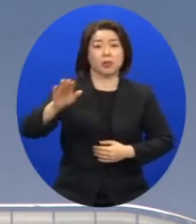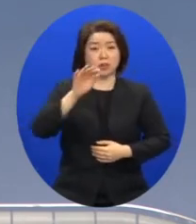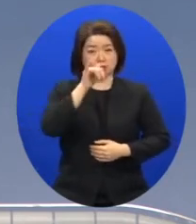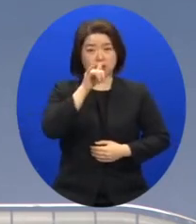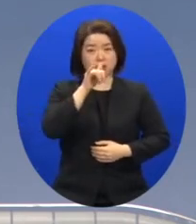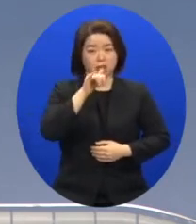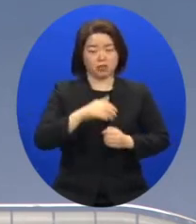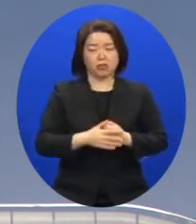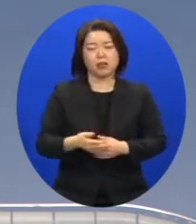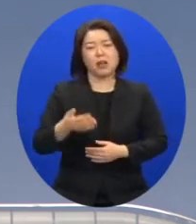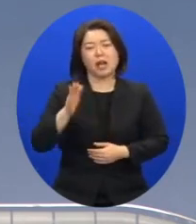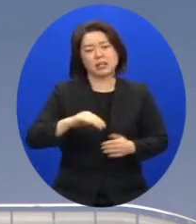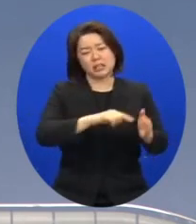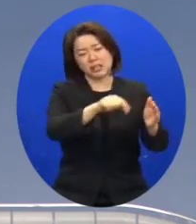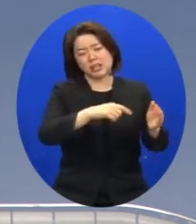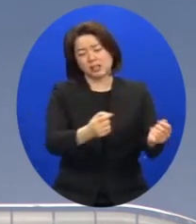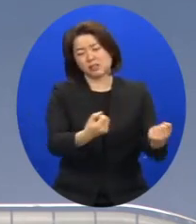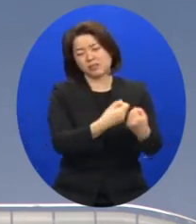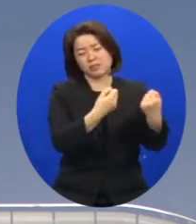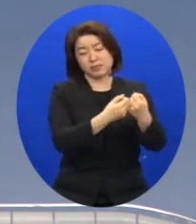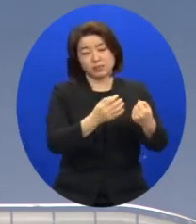그런데 싸우면 되겠습니까